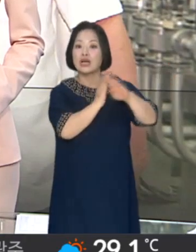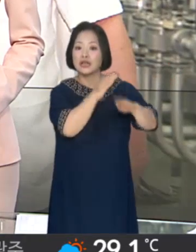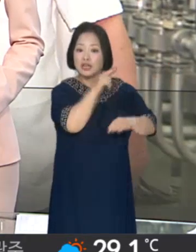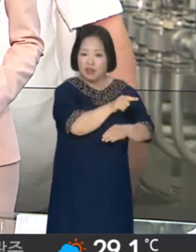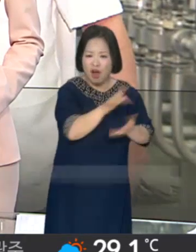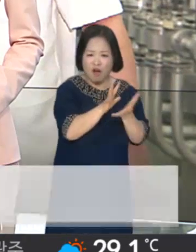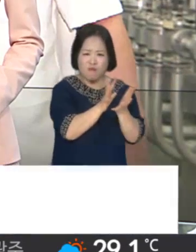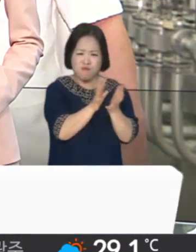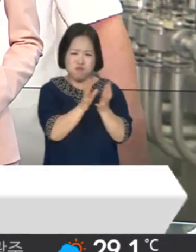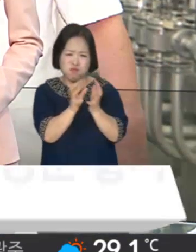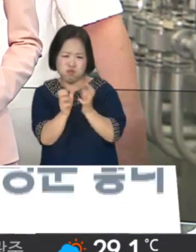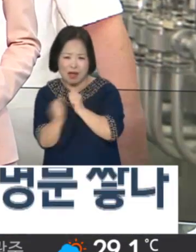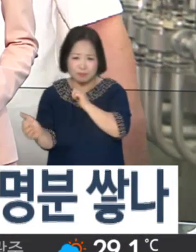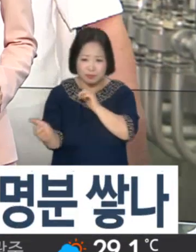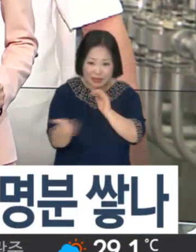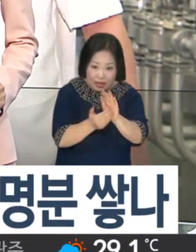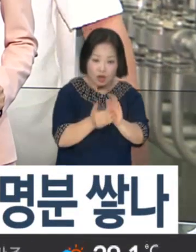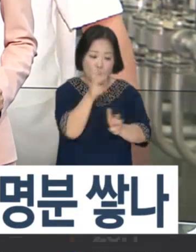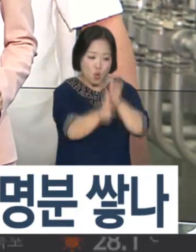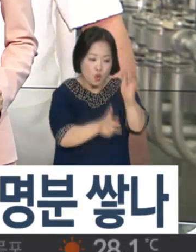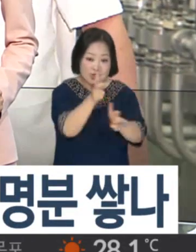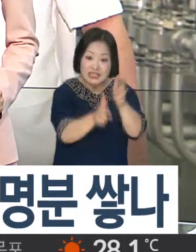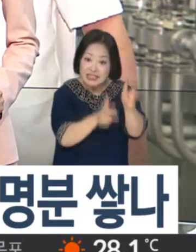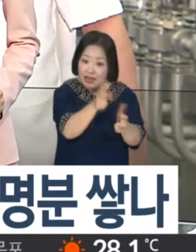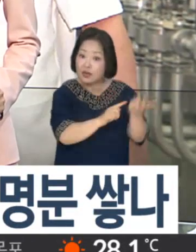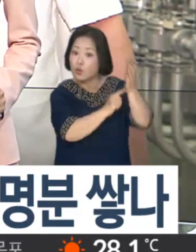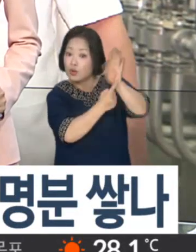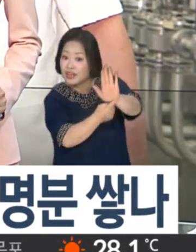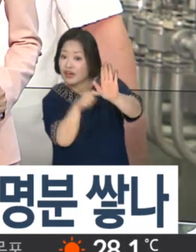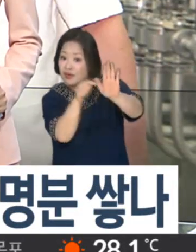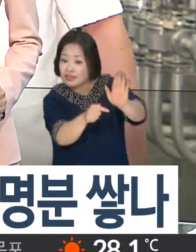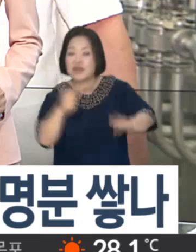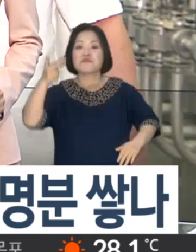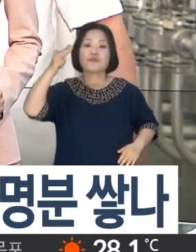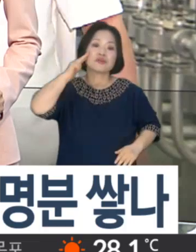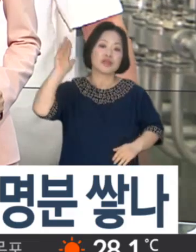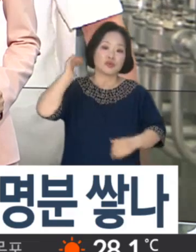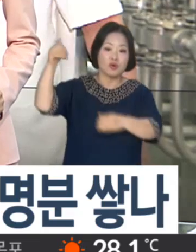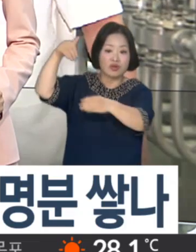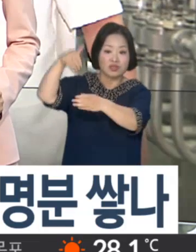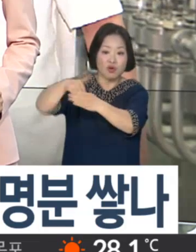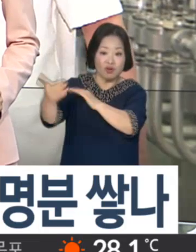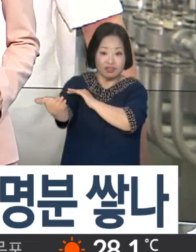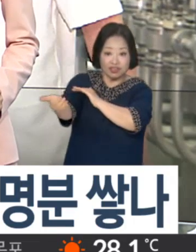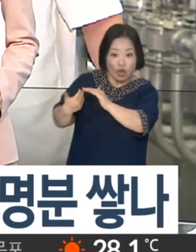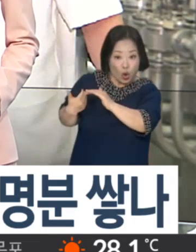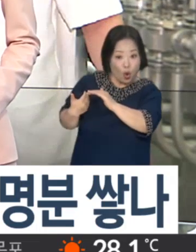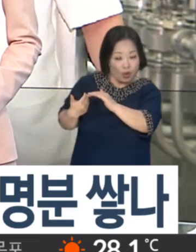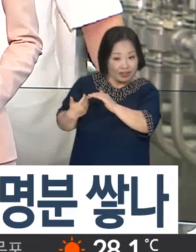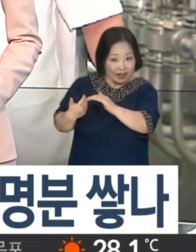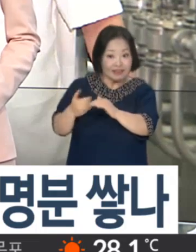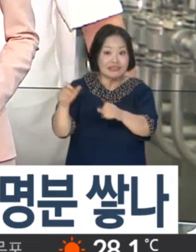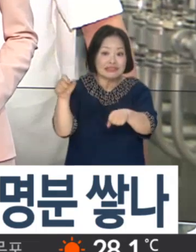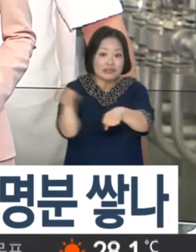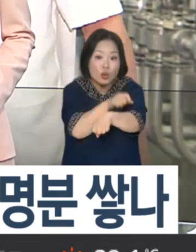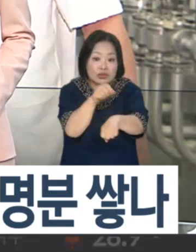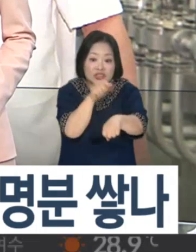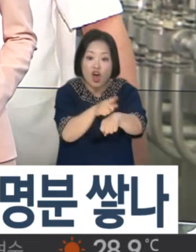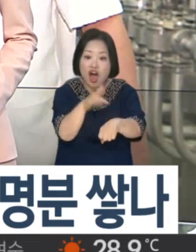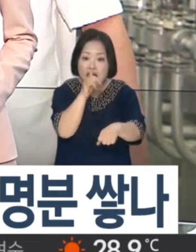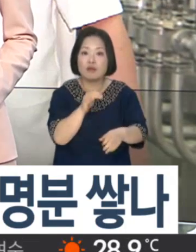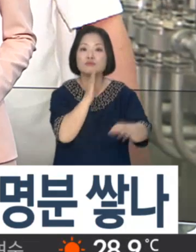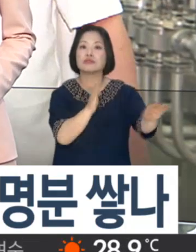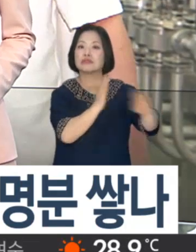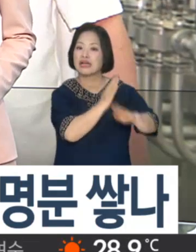네 북한이 고축 우라늄 제조 시설을 공개한 시점이 미국 대선 전이라는 점도 눈에 뜁니다네이 때문에